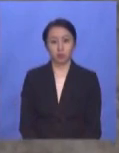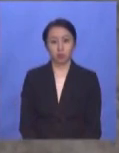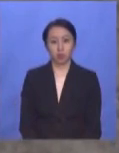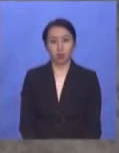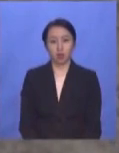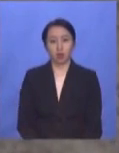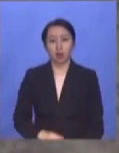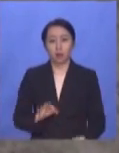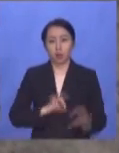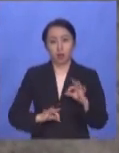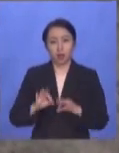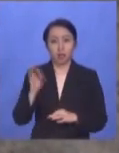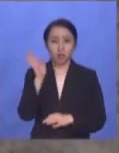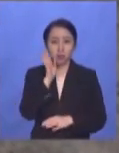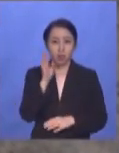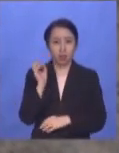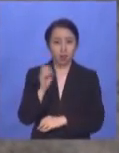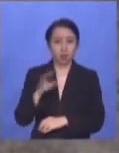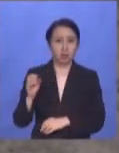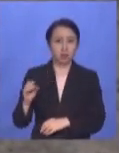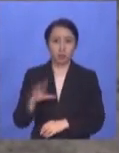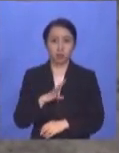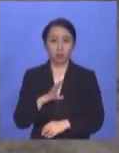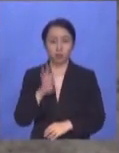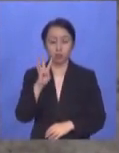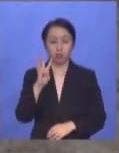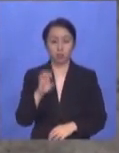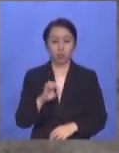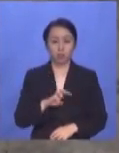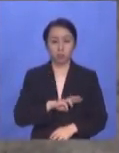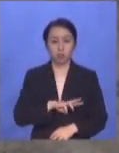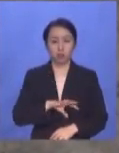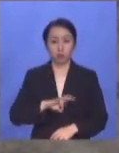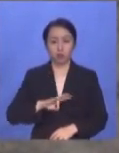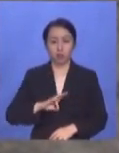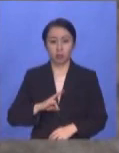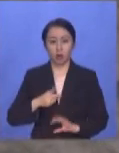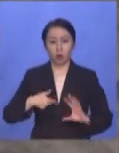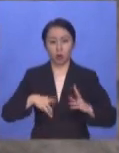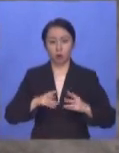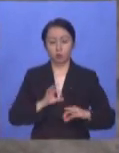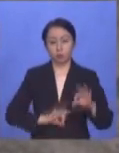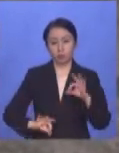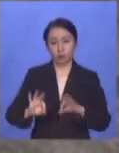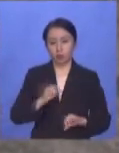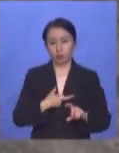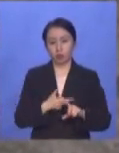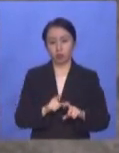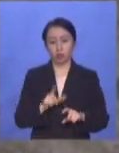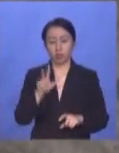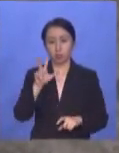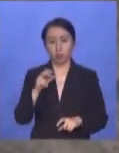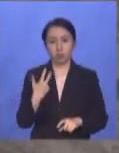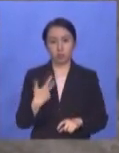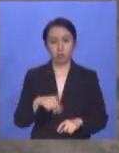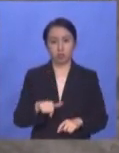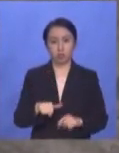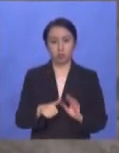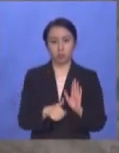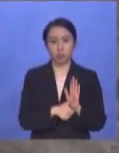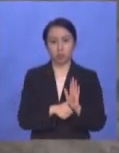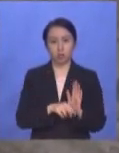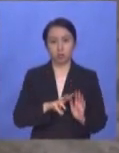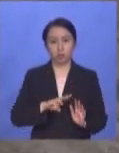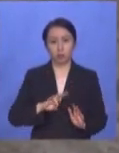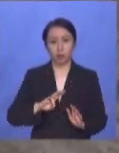орошения составляет на 400 миллионов общий проект. В данный момент 336